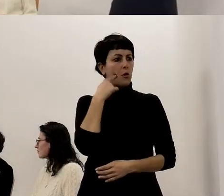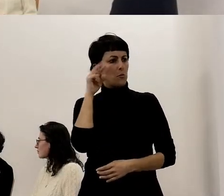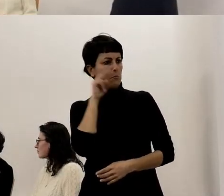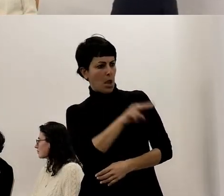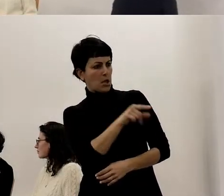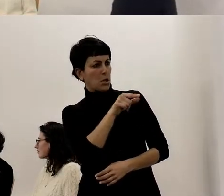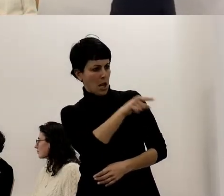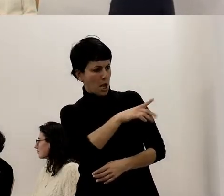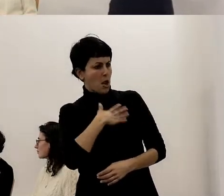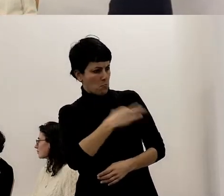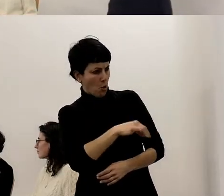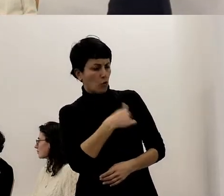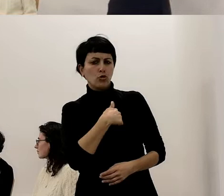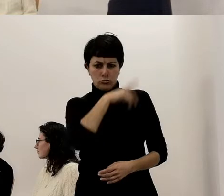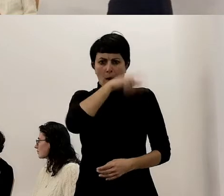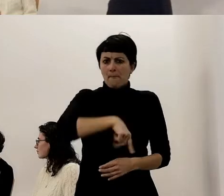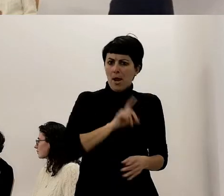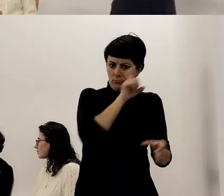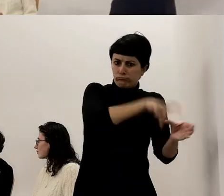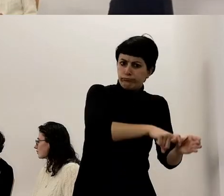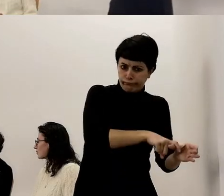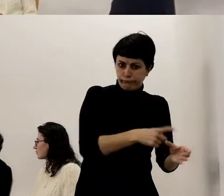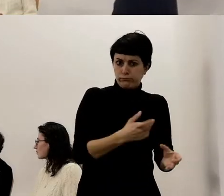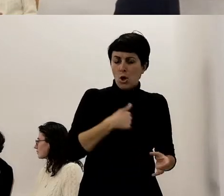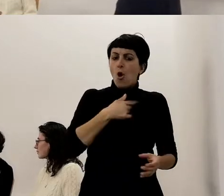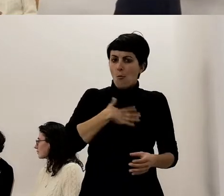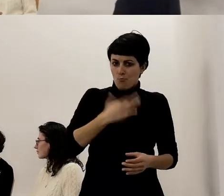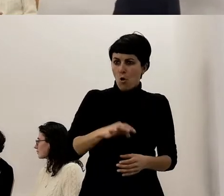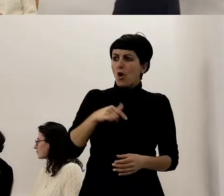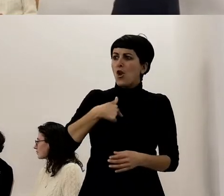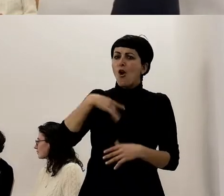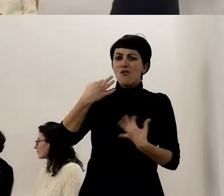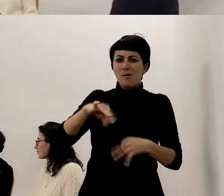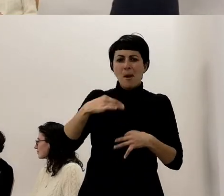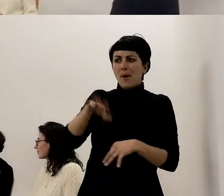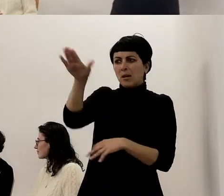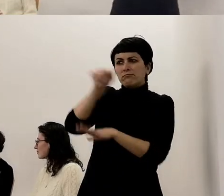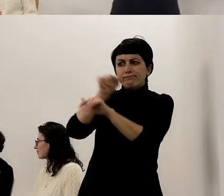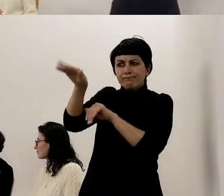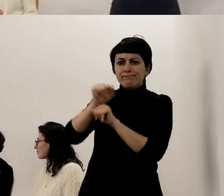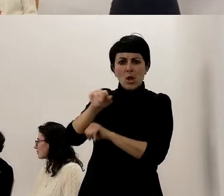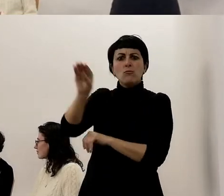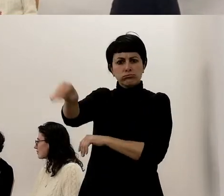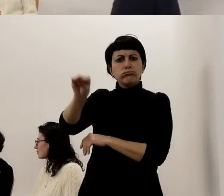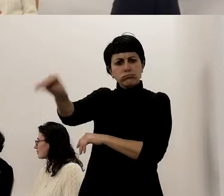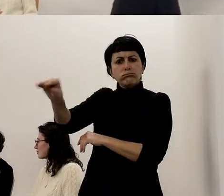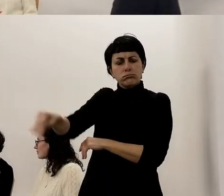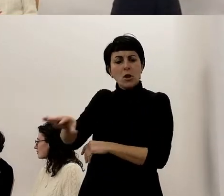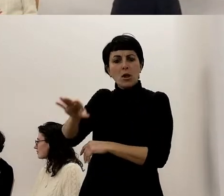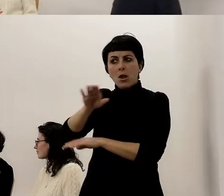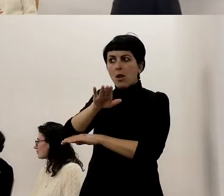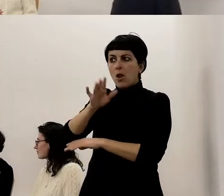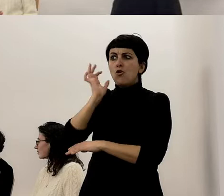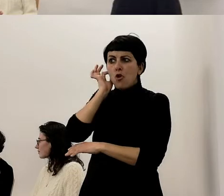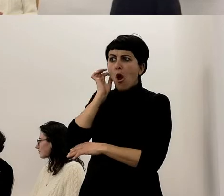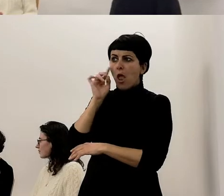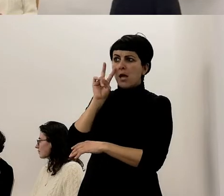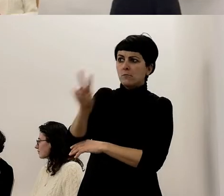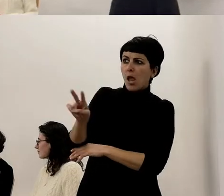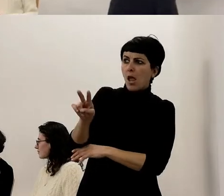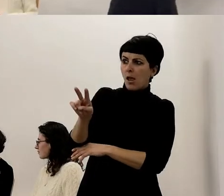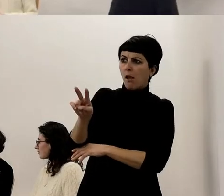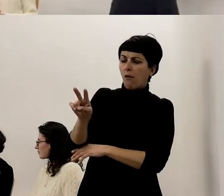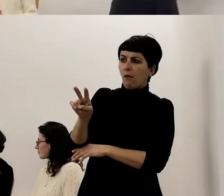puc, no? I això ha fet, jo sóc efecte crida, és a dir, jo vaig veure unes noies i vaig dir, ai, jo també vull,